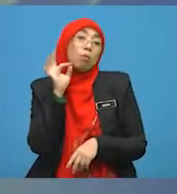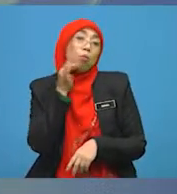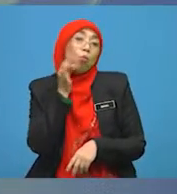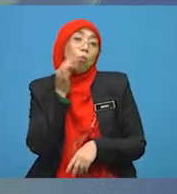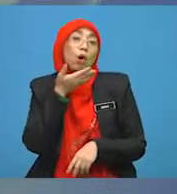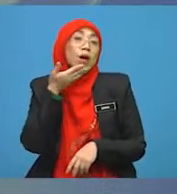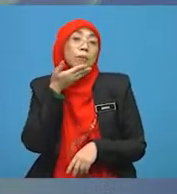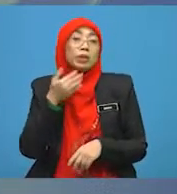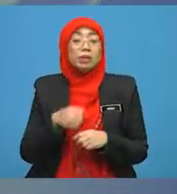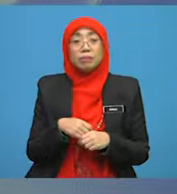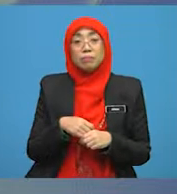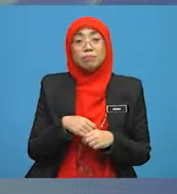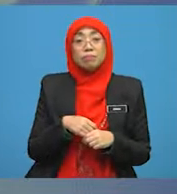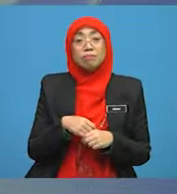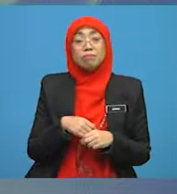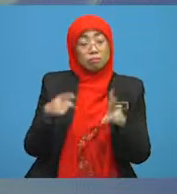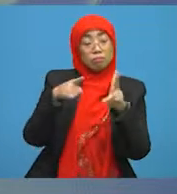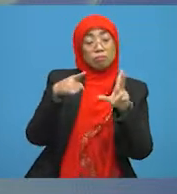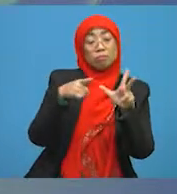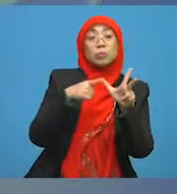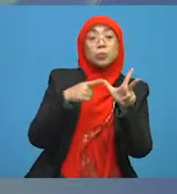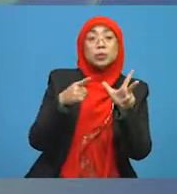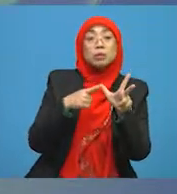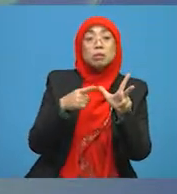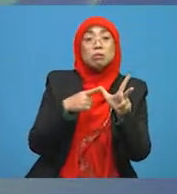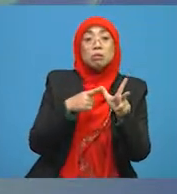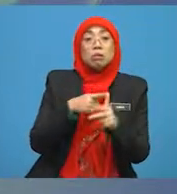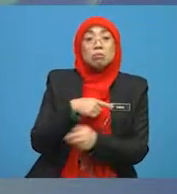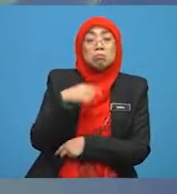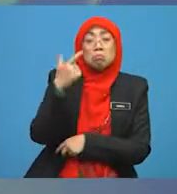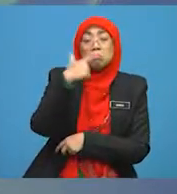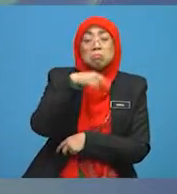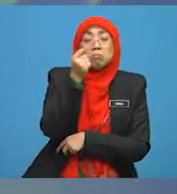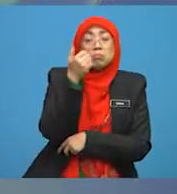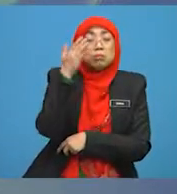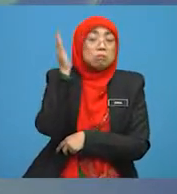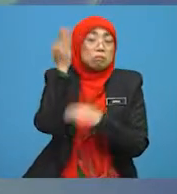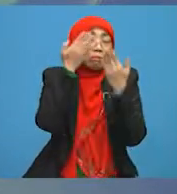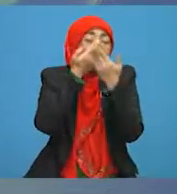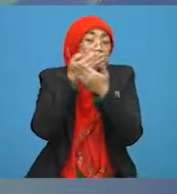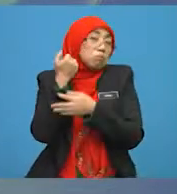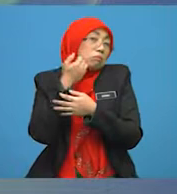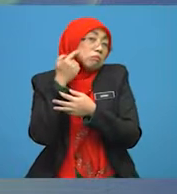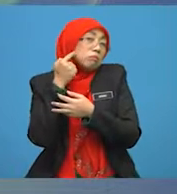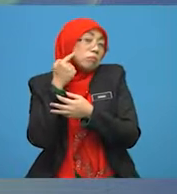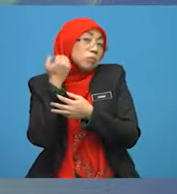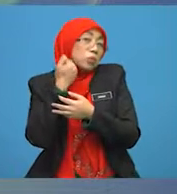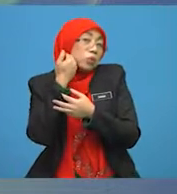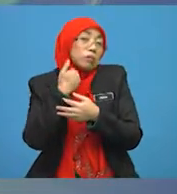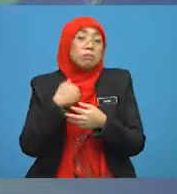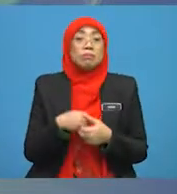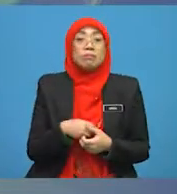ialah agak pucat atau kurang gelap. Contoh ayat, dia berkemeja biru